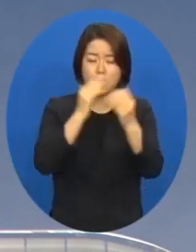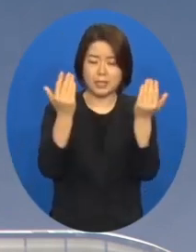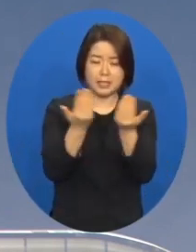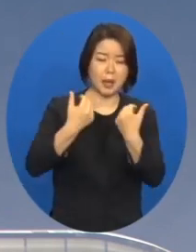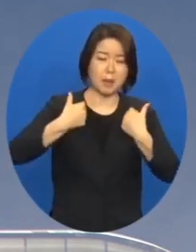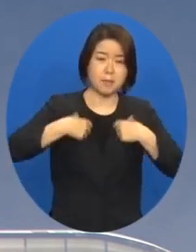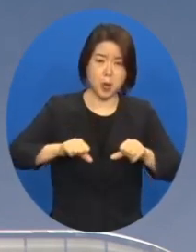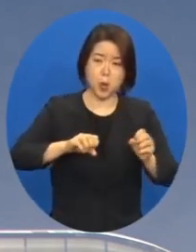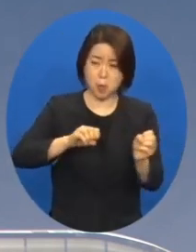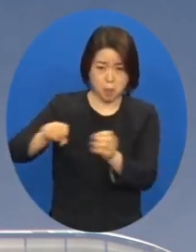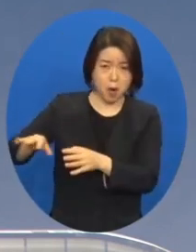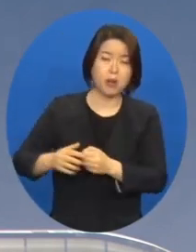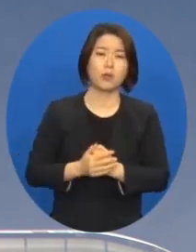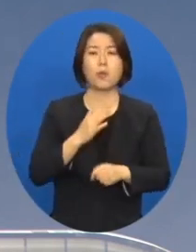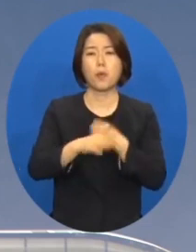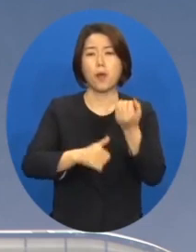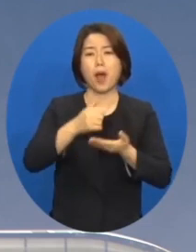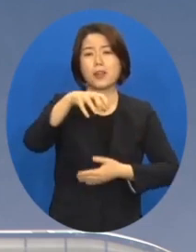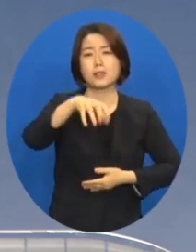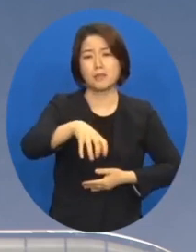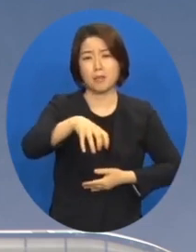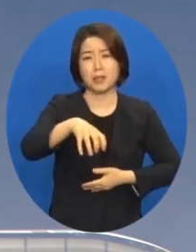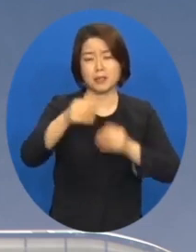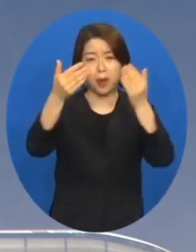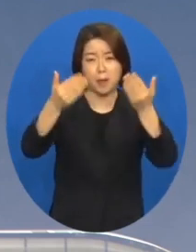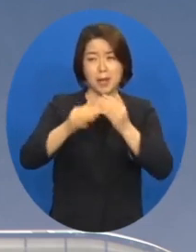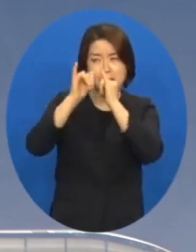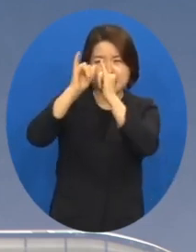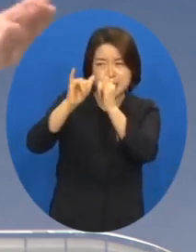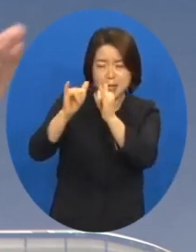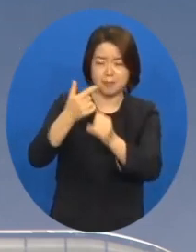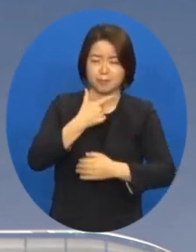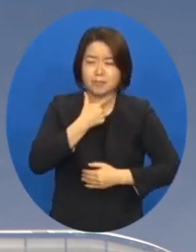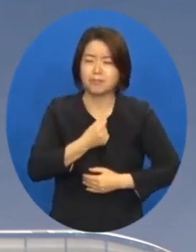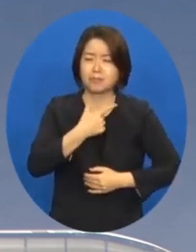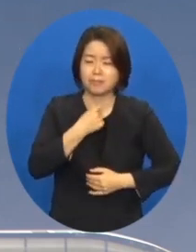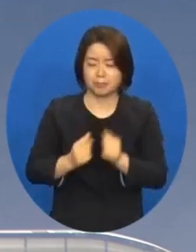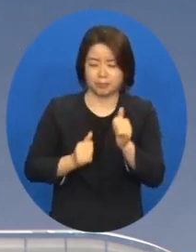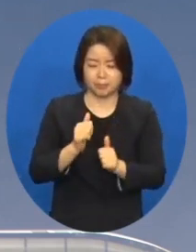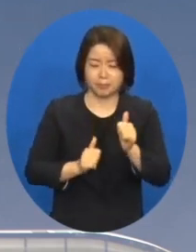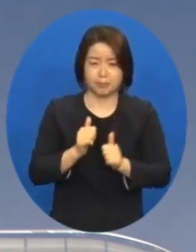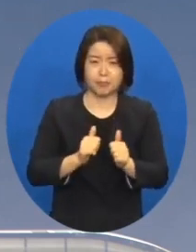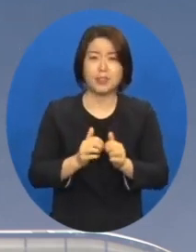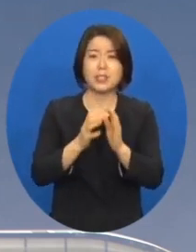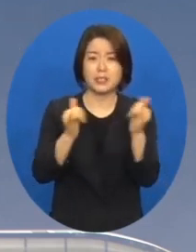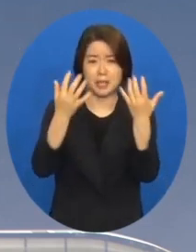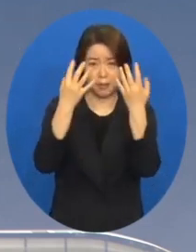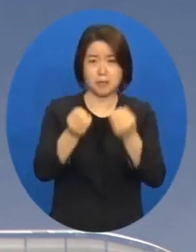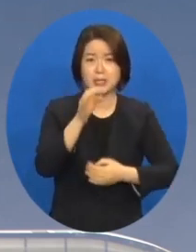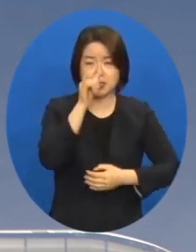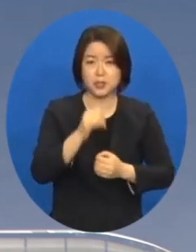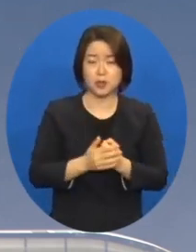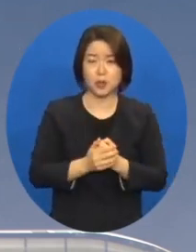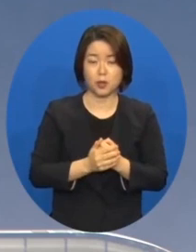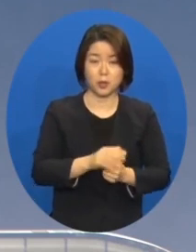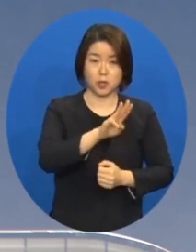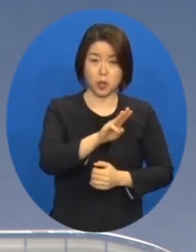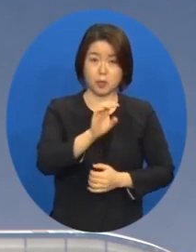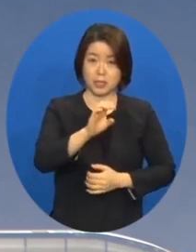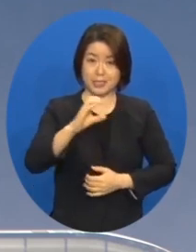포기하고 하나님 앞에서 받을 상을 위해서 달려간 사람들이 얼마나 많은 줄 아십니까? 웨기라고 하는